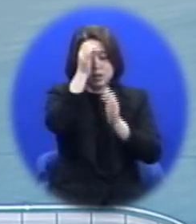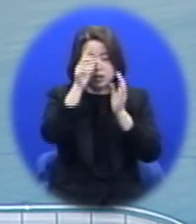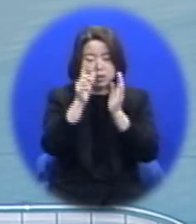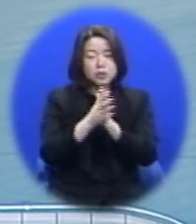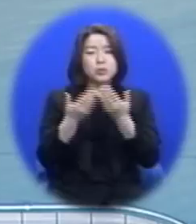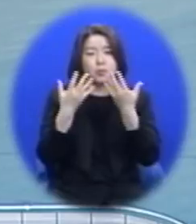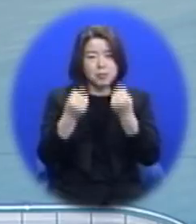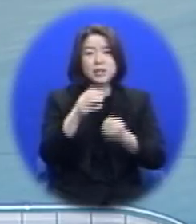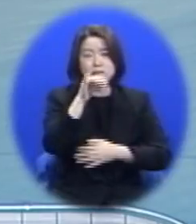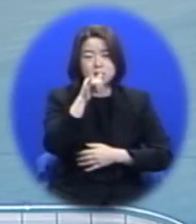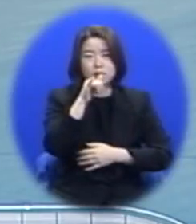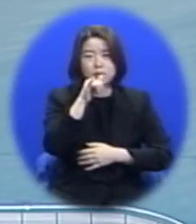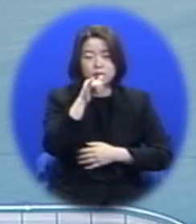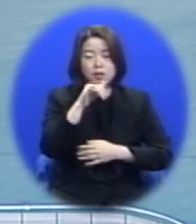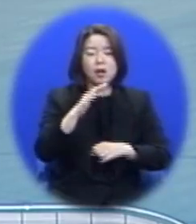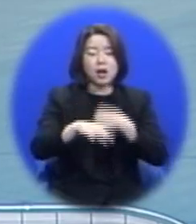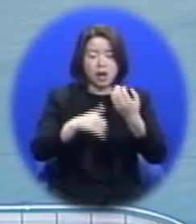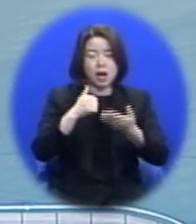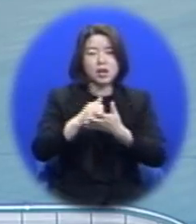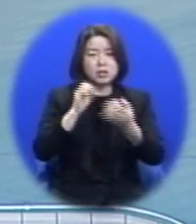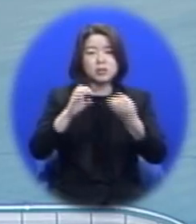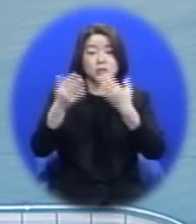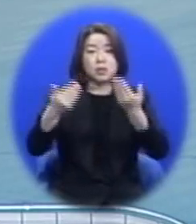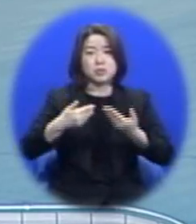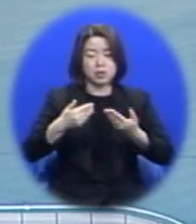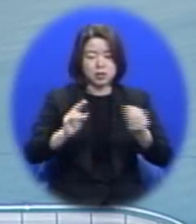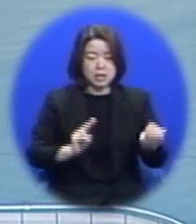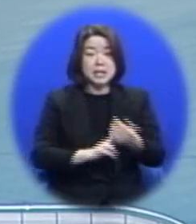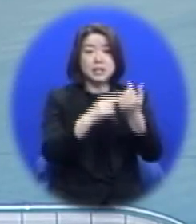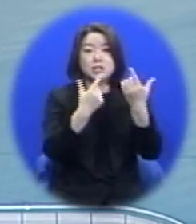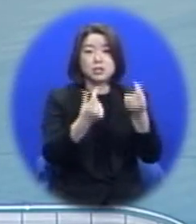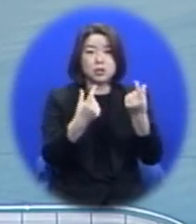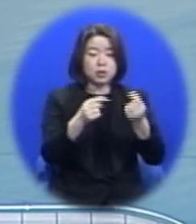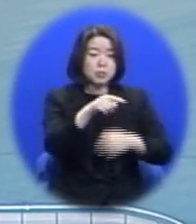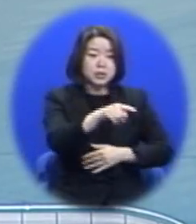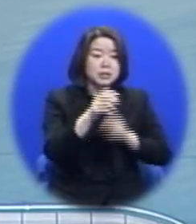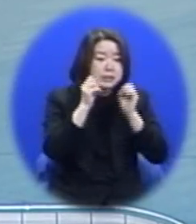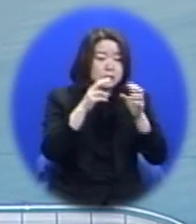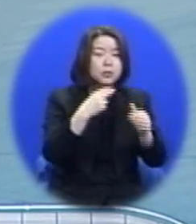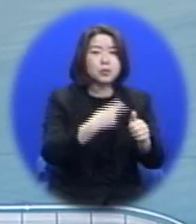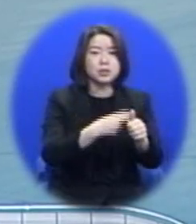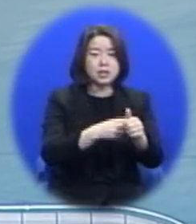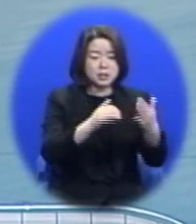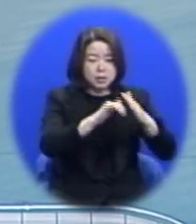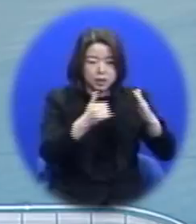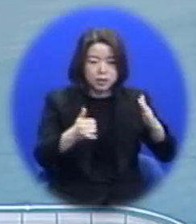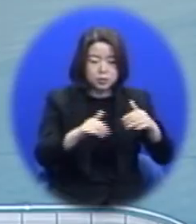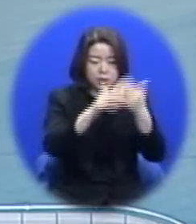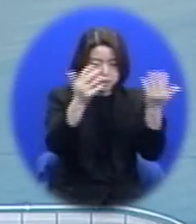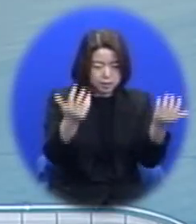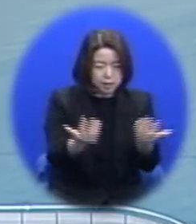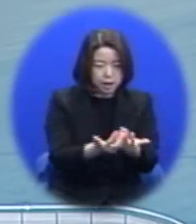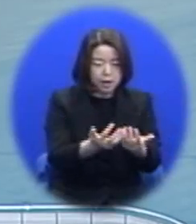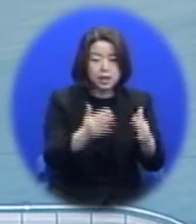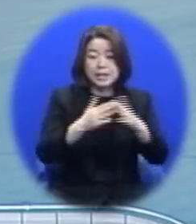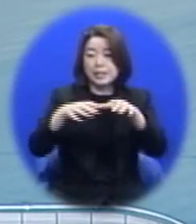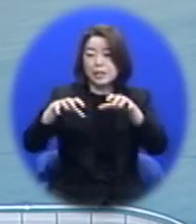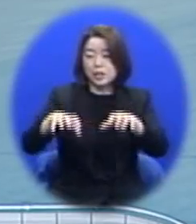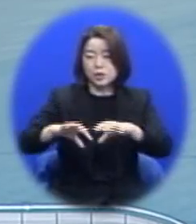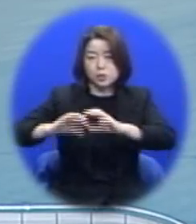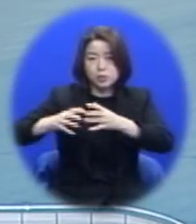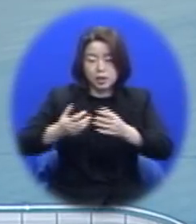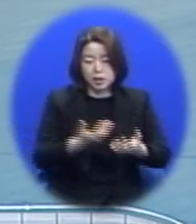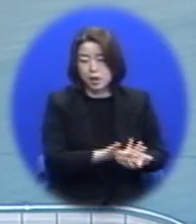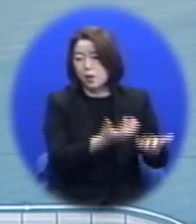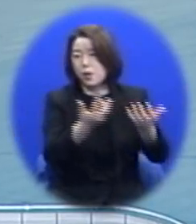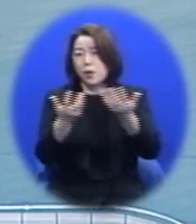하나님은 역사해 주셨어요. 정말 기적과 같이 그 선교사님들 가족들이 다 그 이웃 나라로 빠져나올